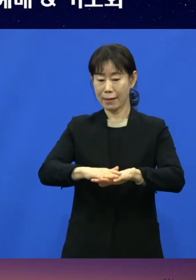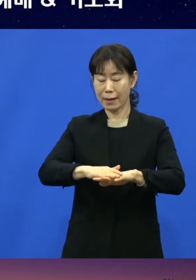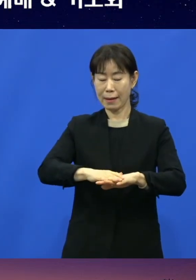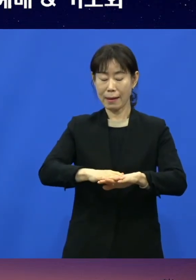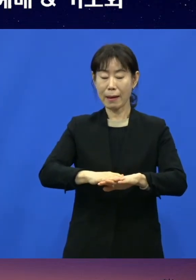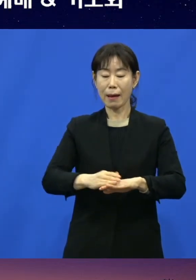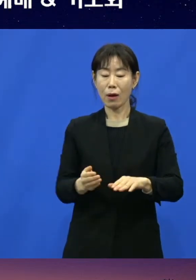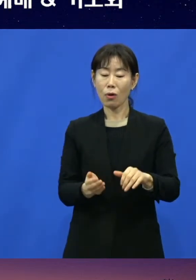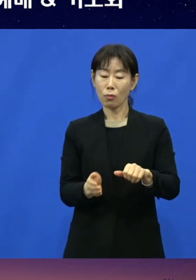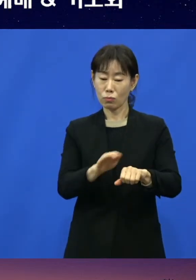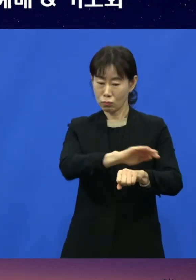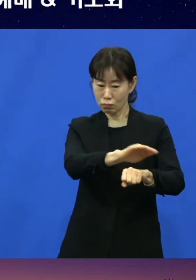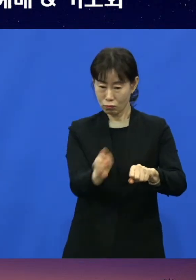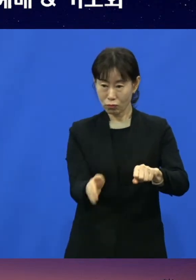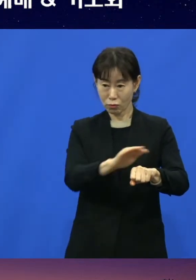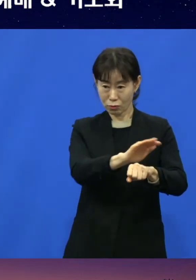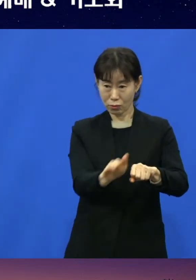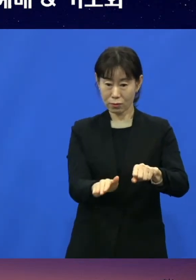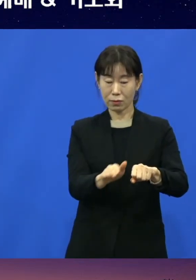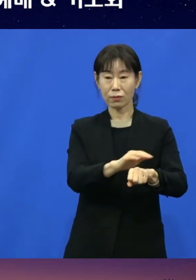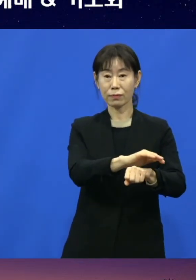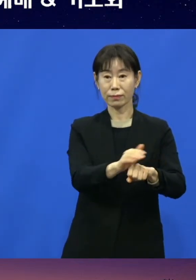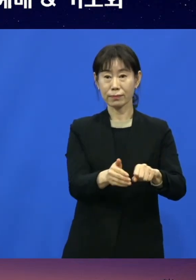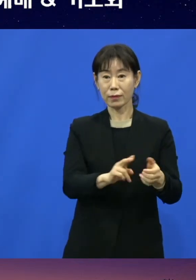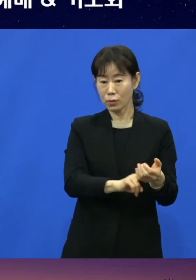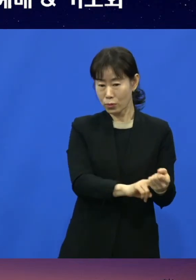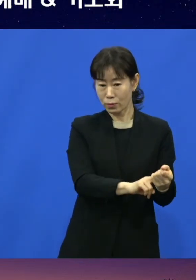자, 그런데 오늘 얘기해 보면 그 밭에